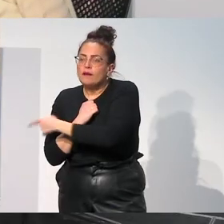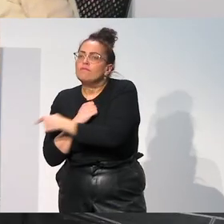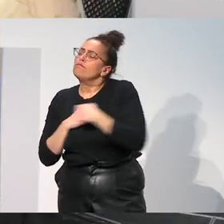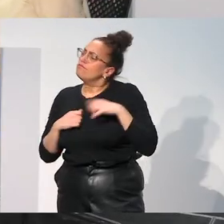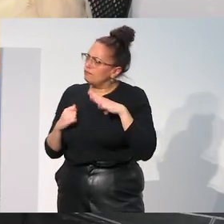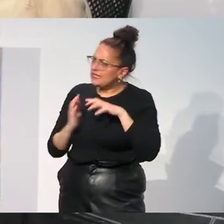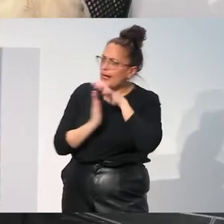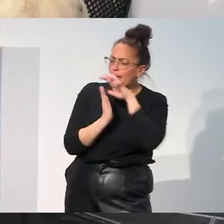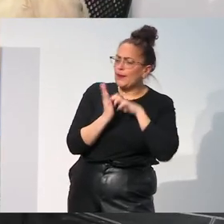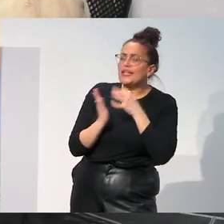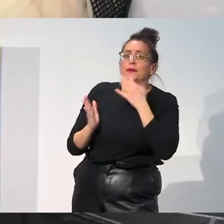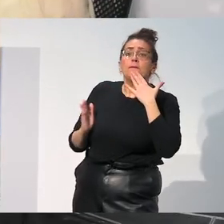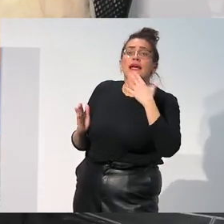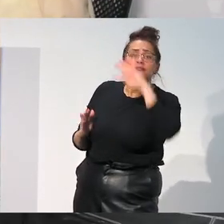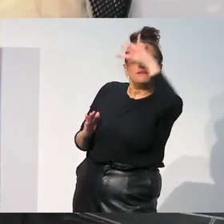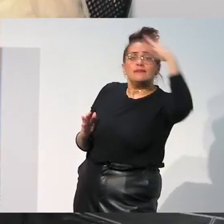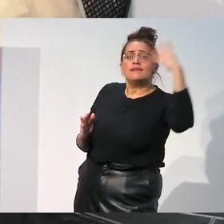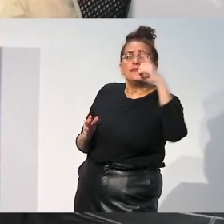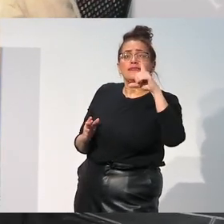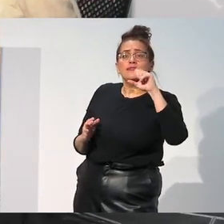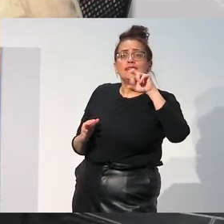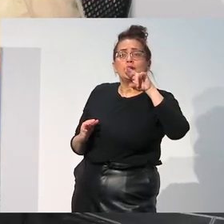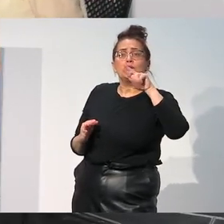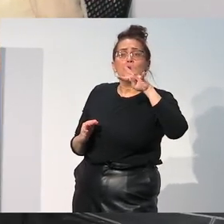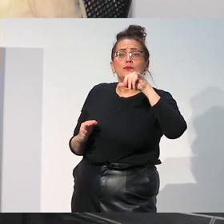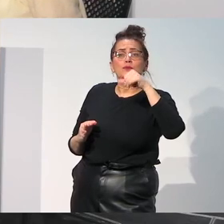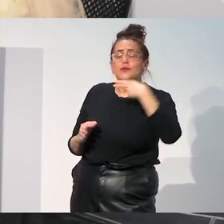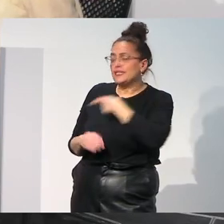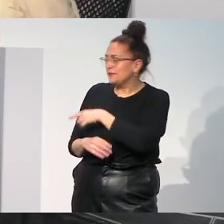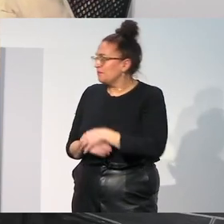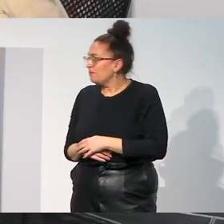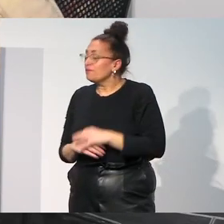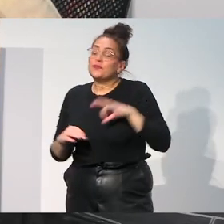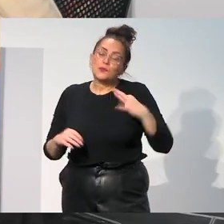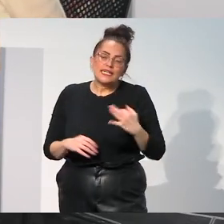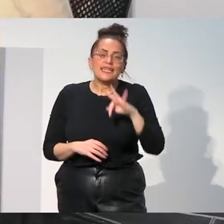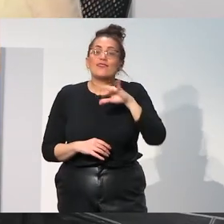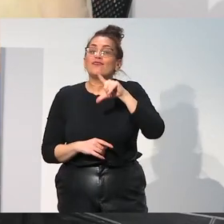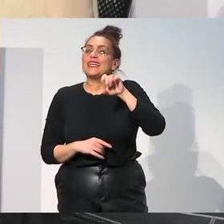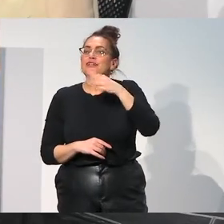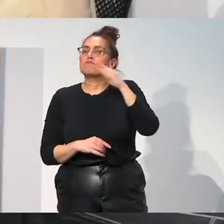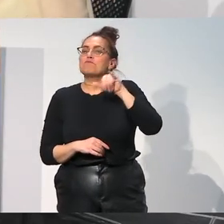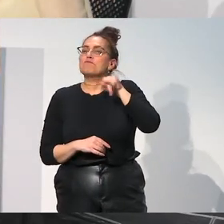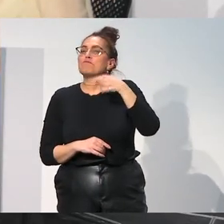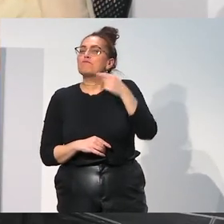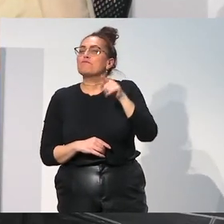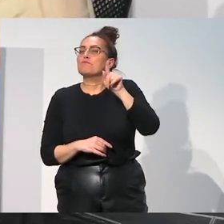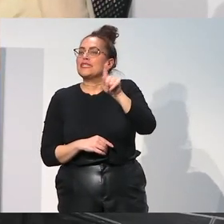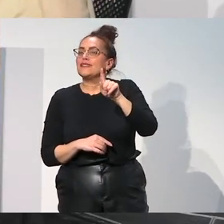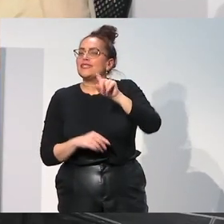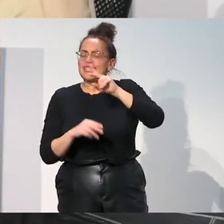remerciements. Et il y a quelques textes, en fait, c'est John Fleming. C'est avant, c'est pour ça. Voilà. C'est John Fleming, en fait. Il y a quelques textes,